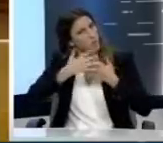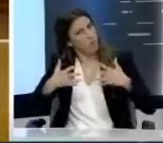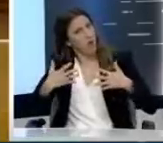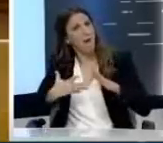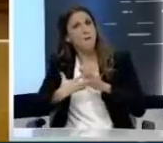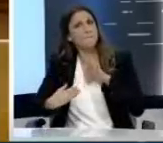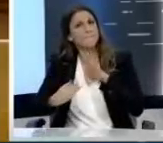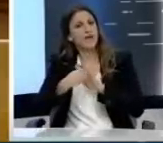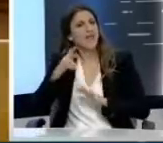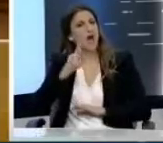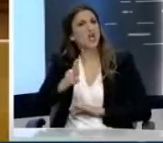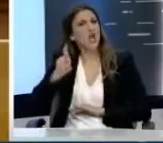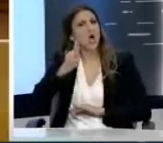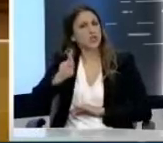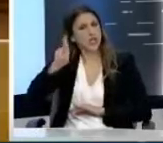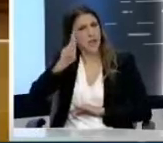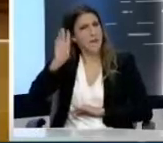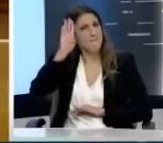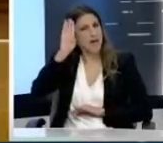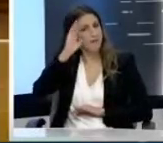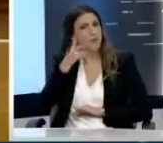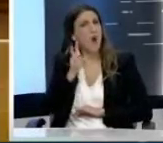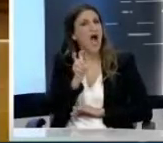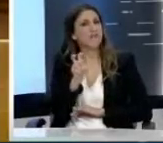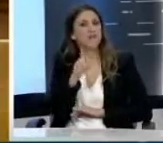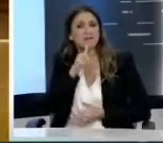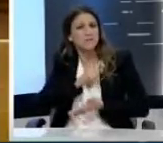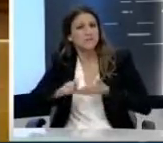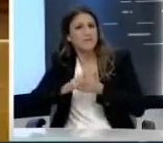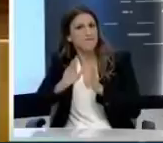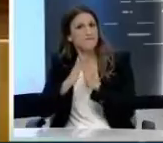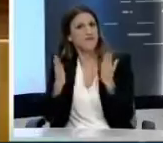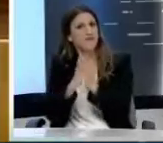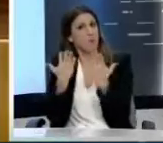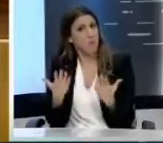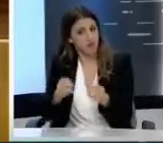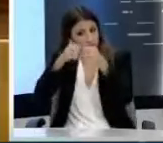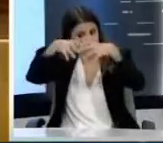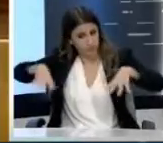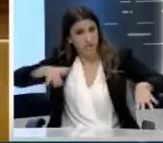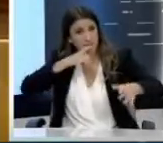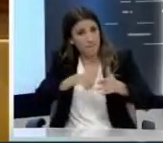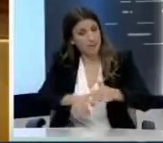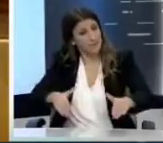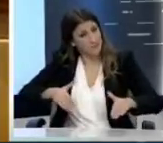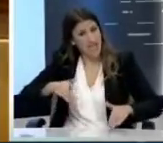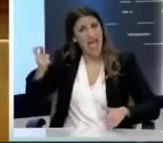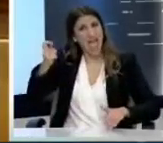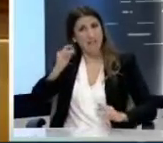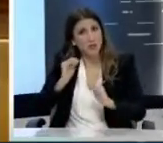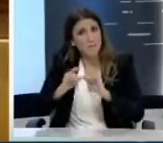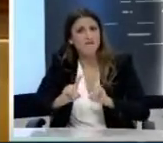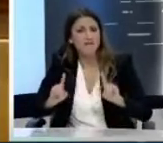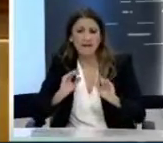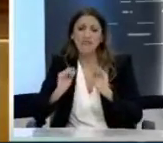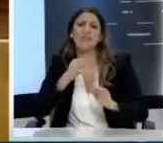επιστήμονες, όπως ο Ντάνι Ρόντρικ από το Χάρβαρντ που έχει γράψει γι' αυτό, ότι χρειάζεται μια μερική υπανοχώρηση, ή μια